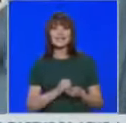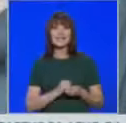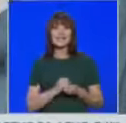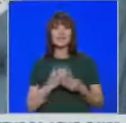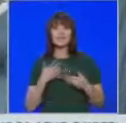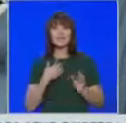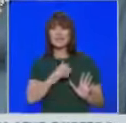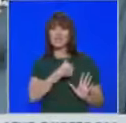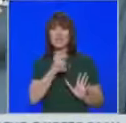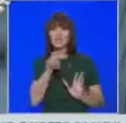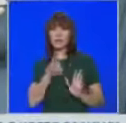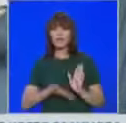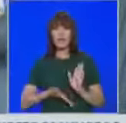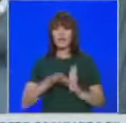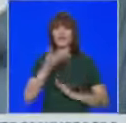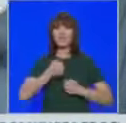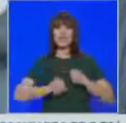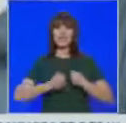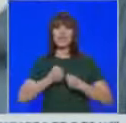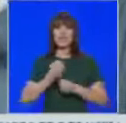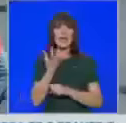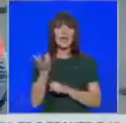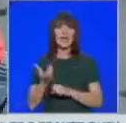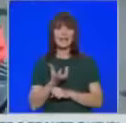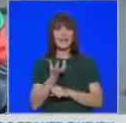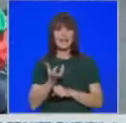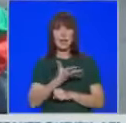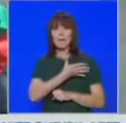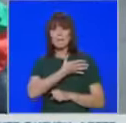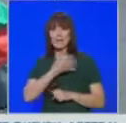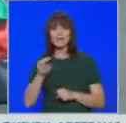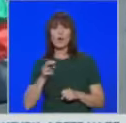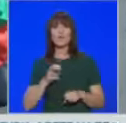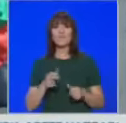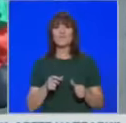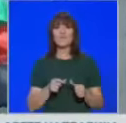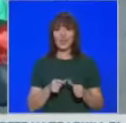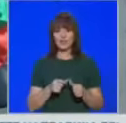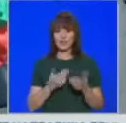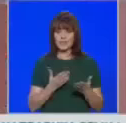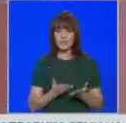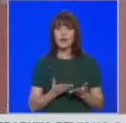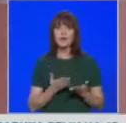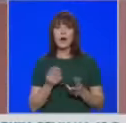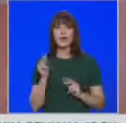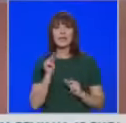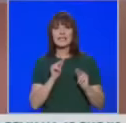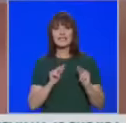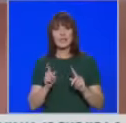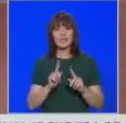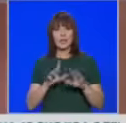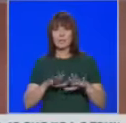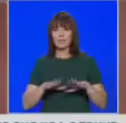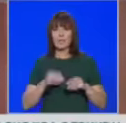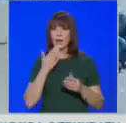поискаха 600 лева повече за шофьорите на линейки, 500 за фелчери и 400 за спешните медици. От отрасловия съвет не приеха